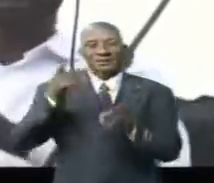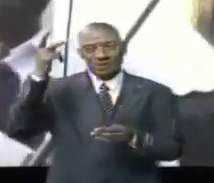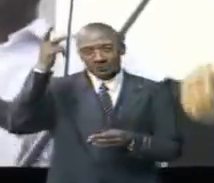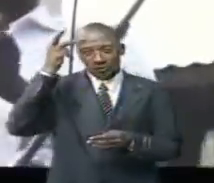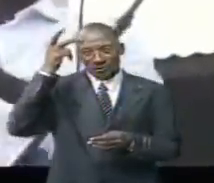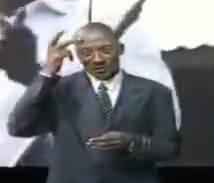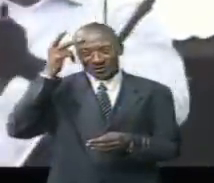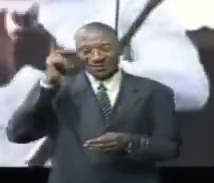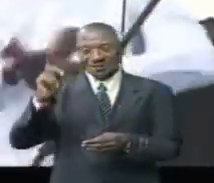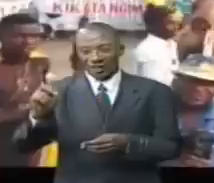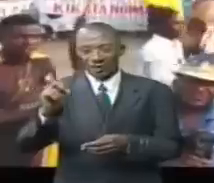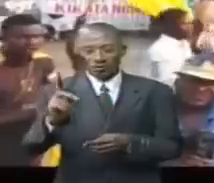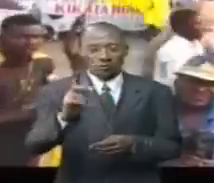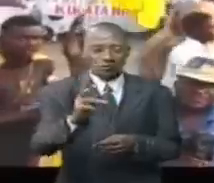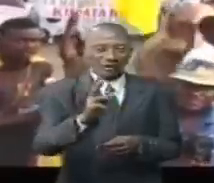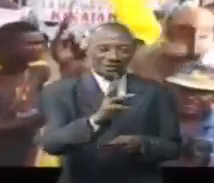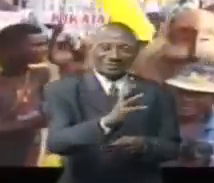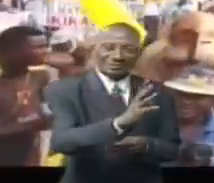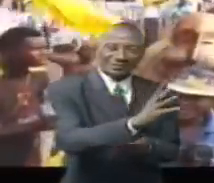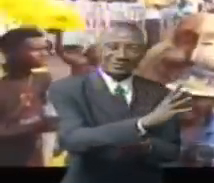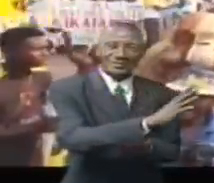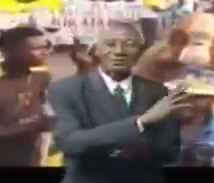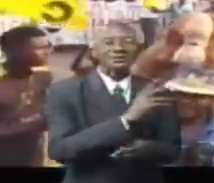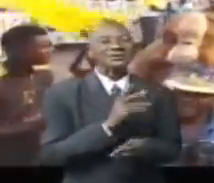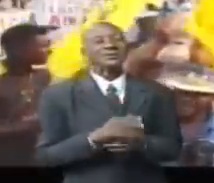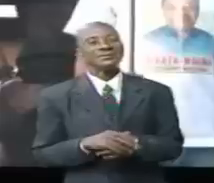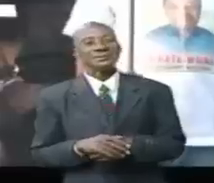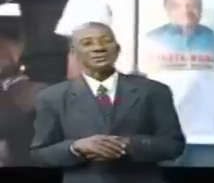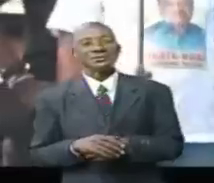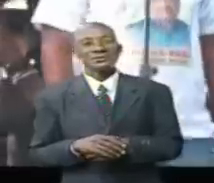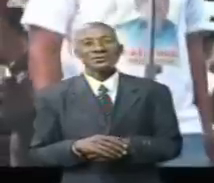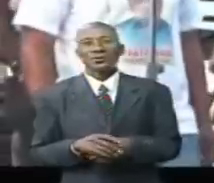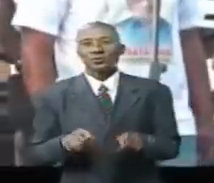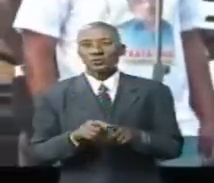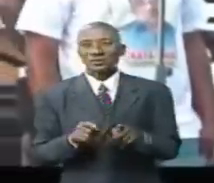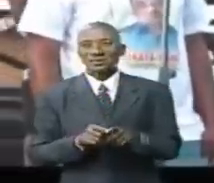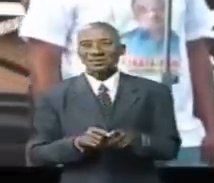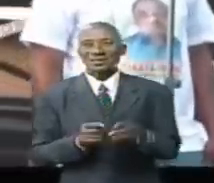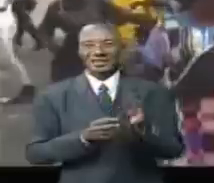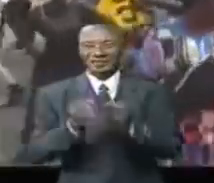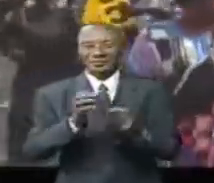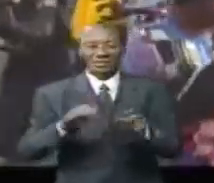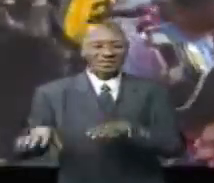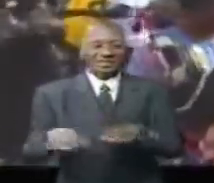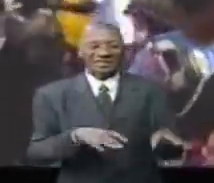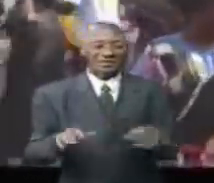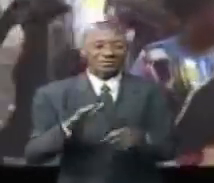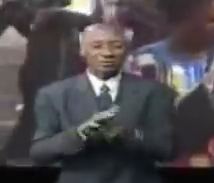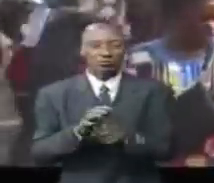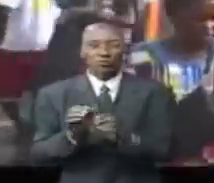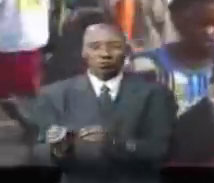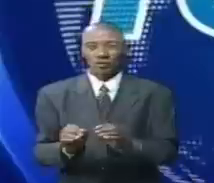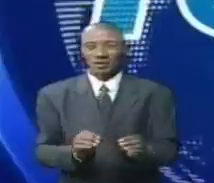Cette matinée politique augure une série d'activités similaires qui seront organisées à travers le pays.